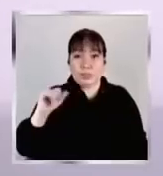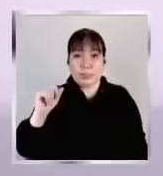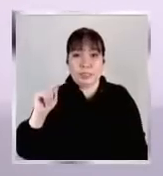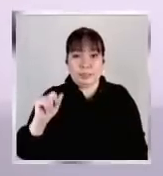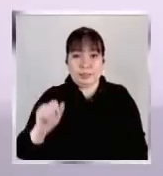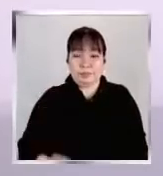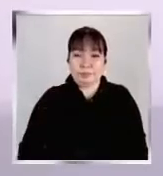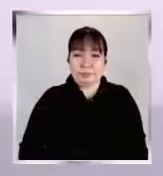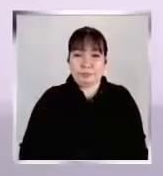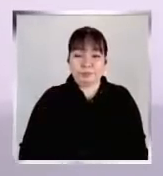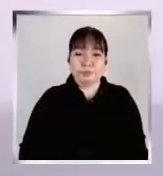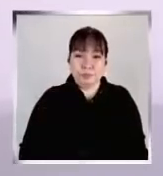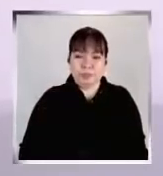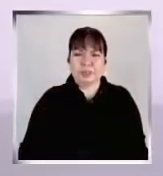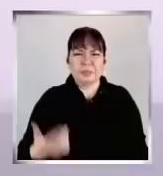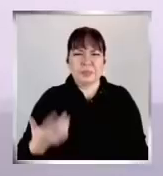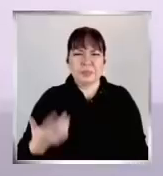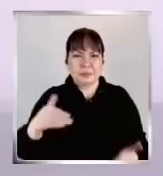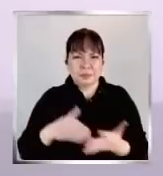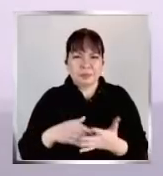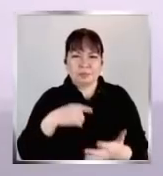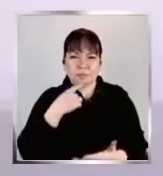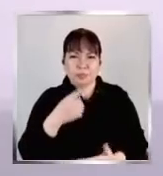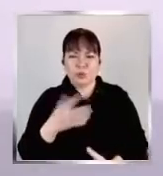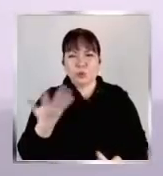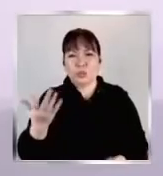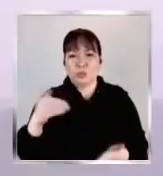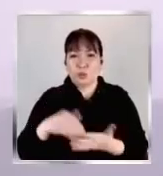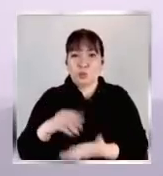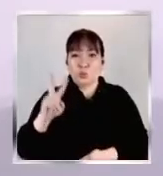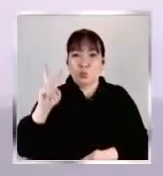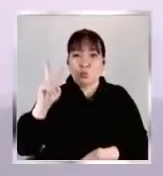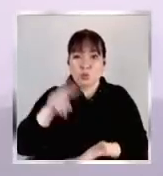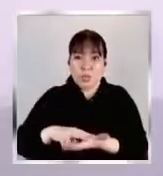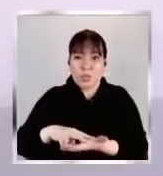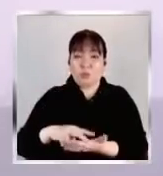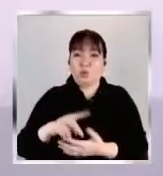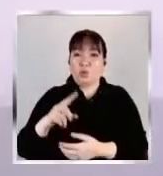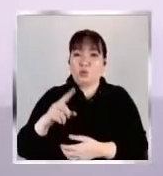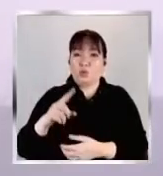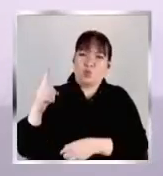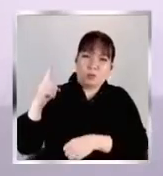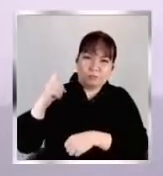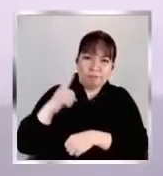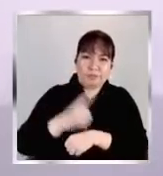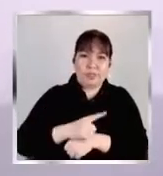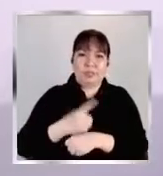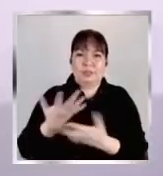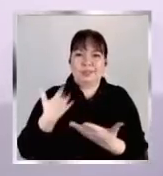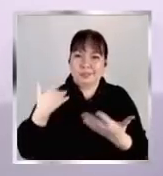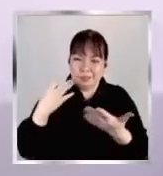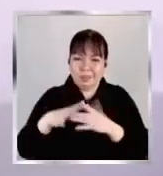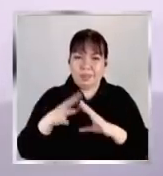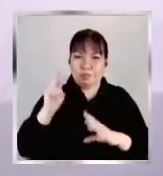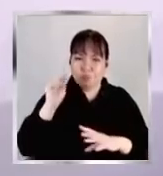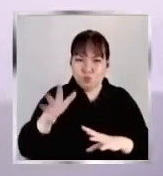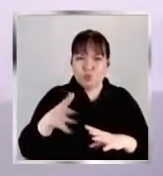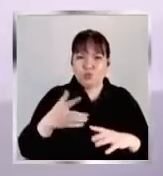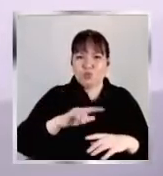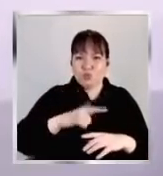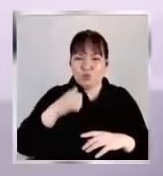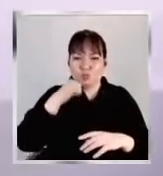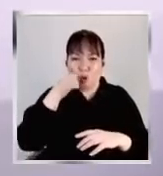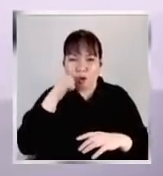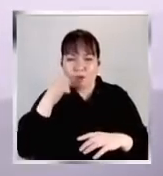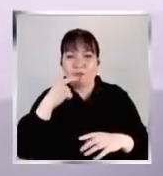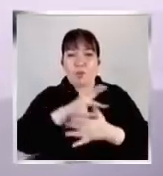Posibleng pumalo ulit sa 2,000 ang mga bagong kaso ng COVID sa unang araw ng 2022. Ayon po yan sa